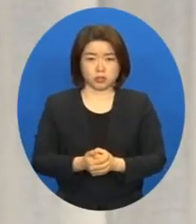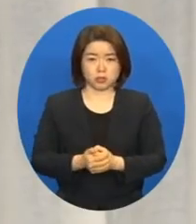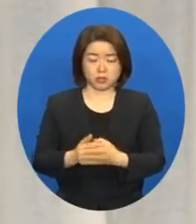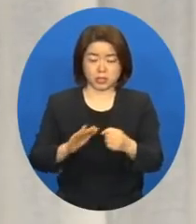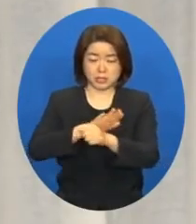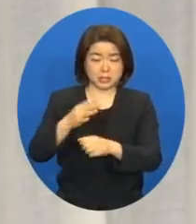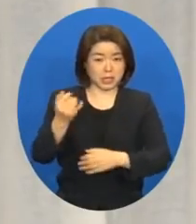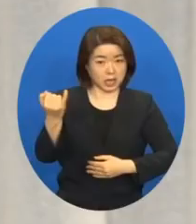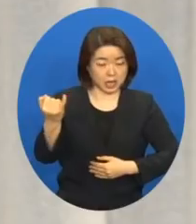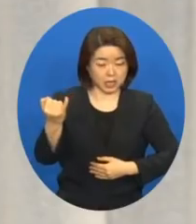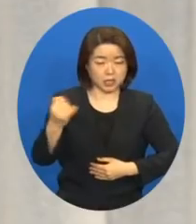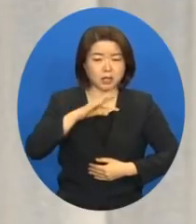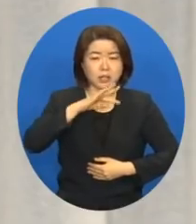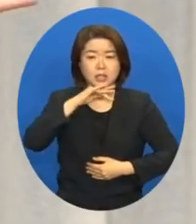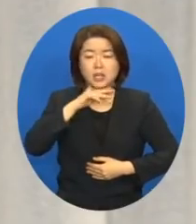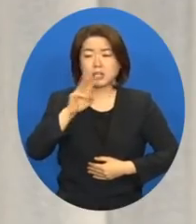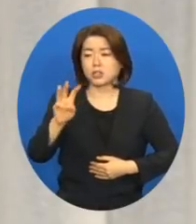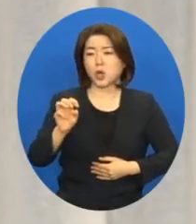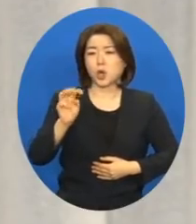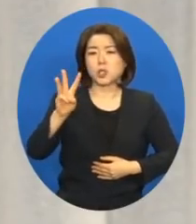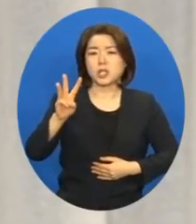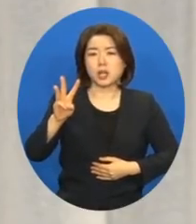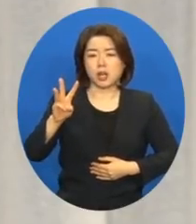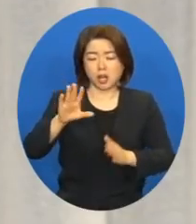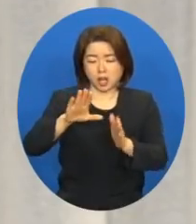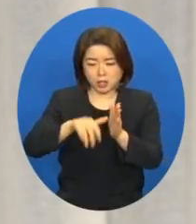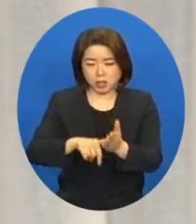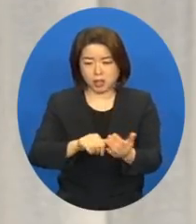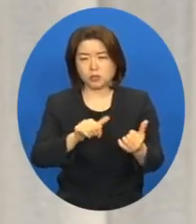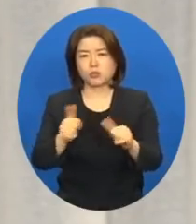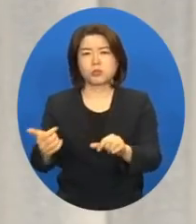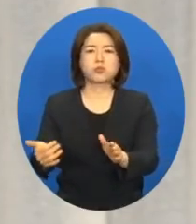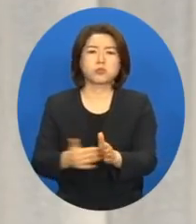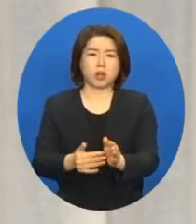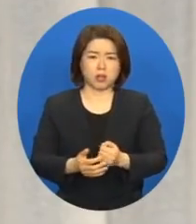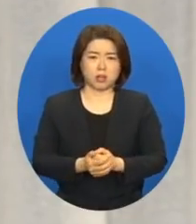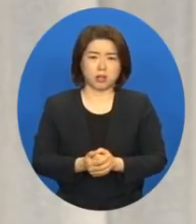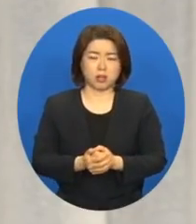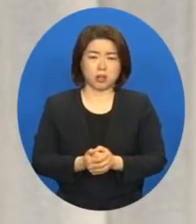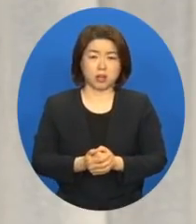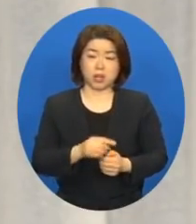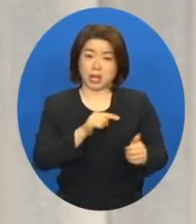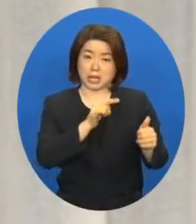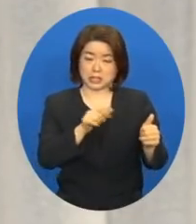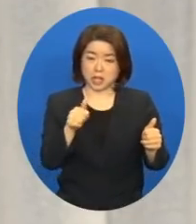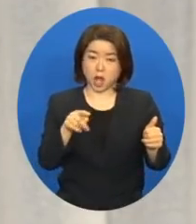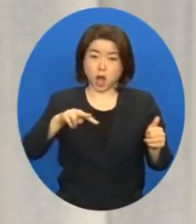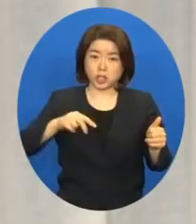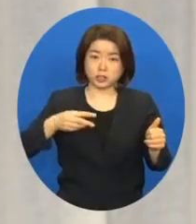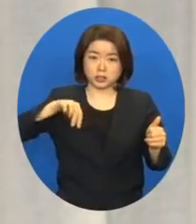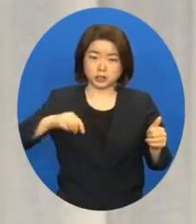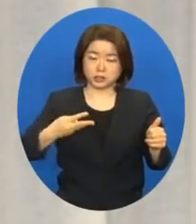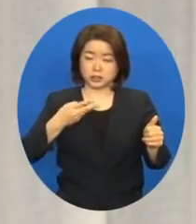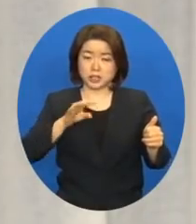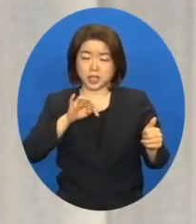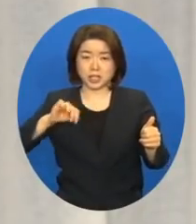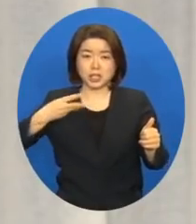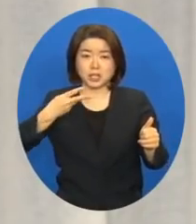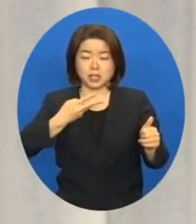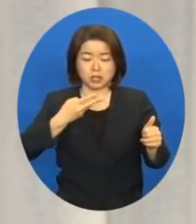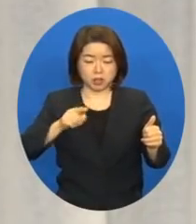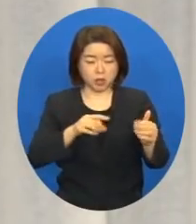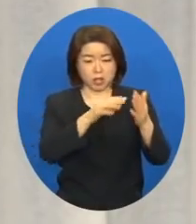아내가 33살의 나이로 일찍 세상 떠났습니다. 그게 허드슨 테일러의 가정사예요.